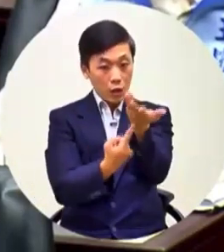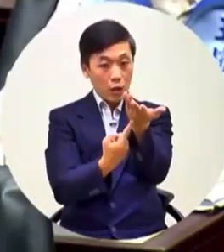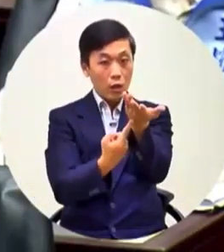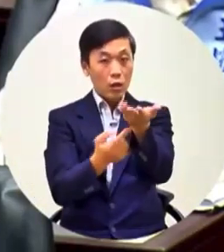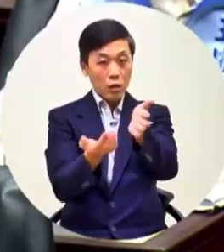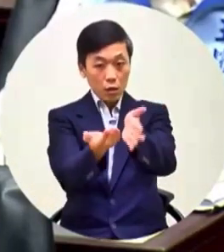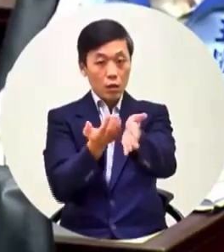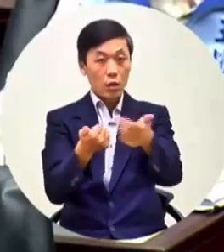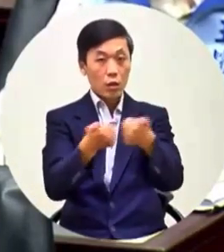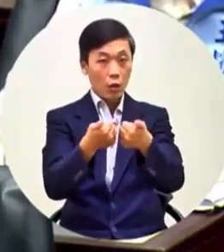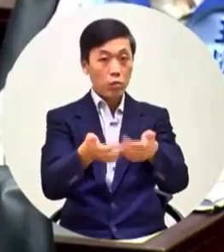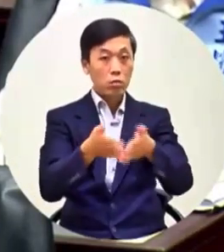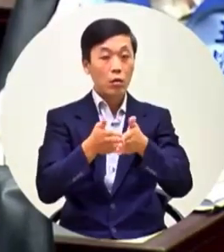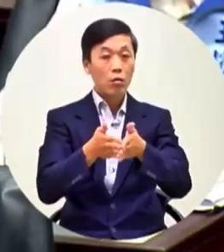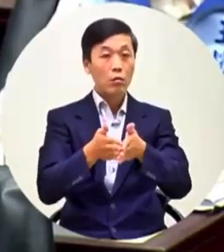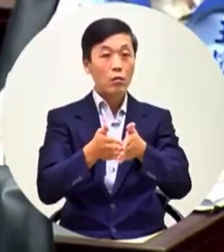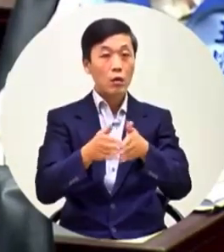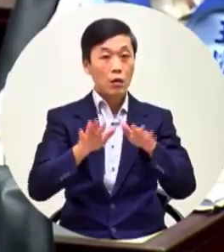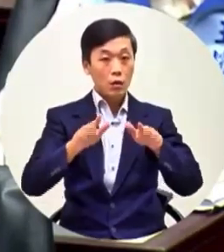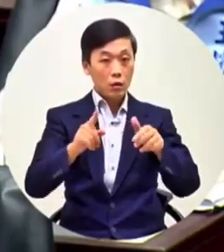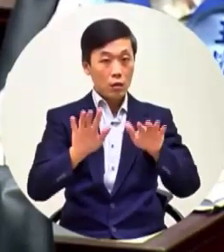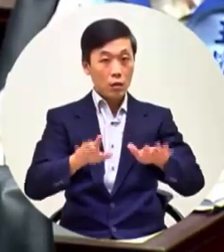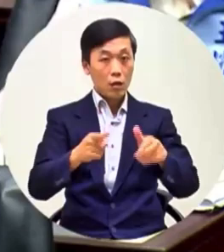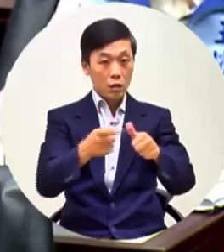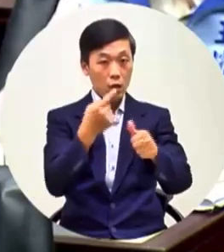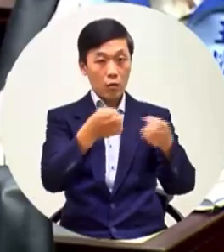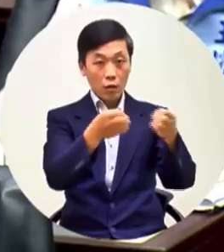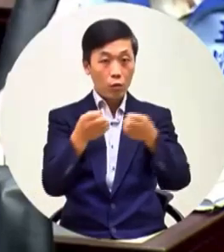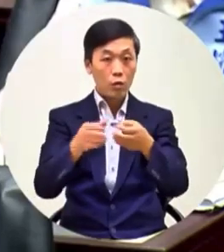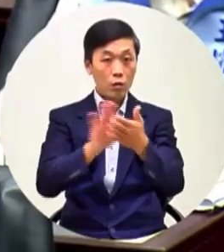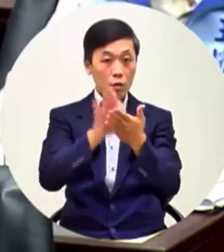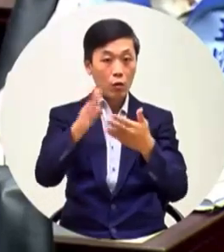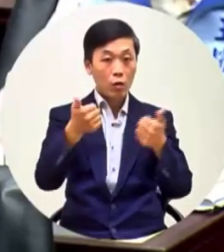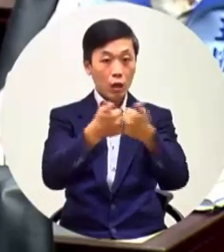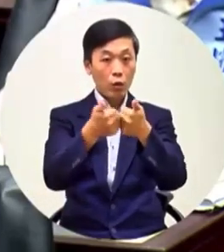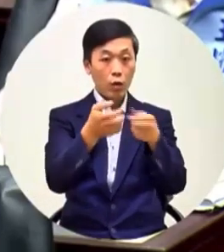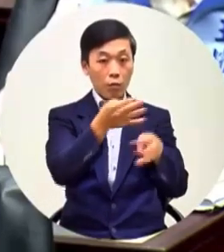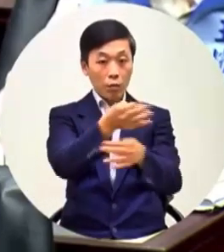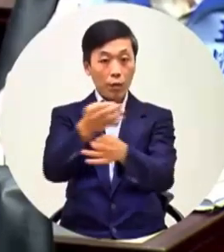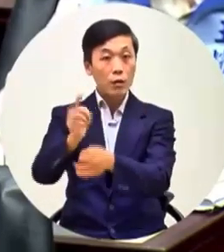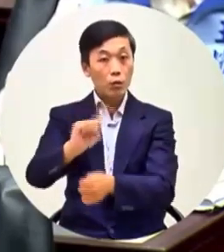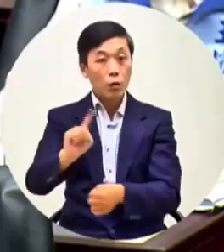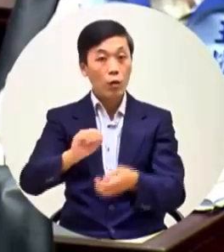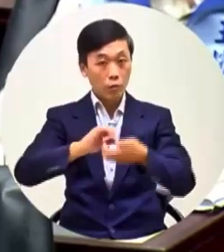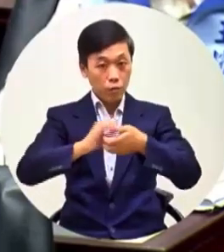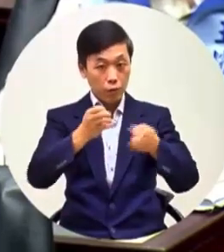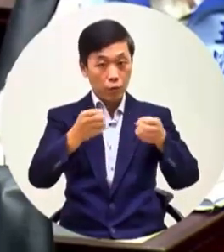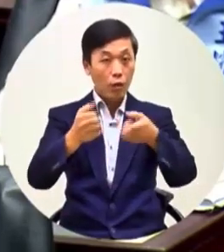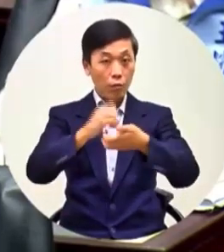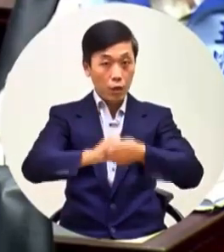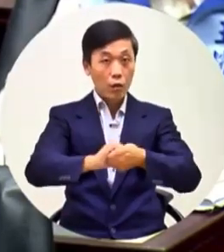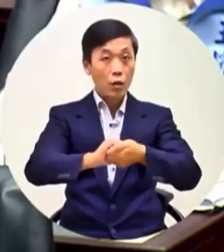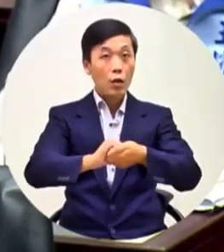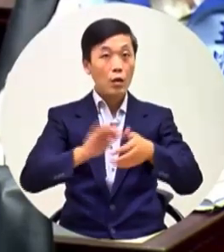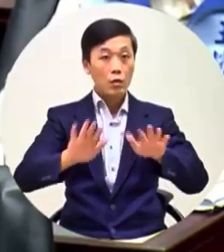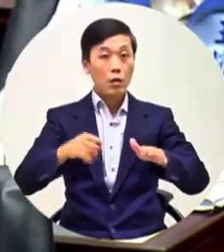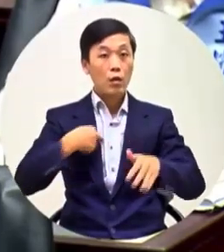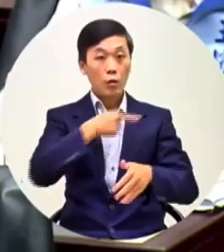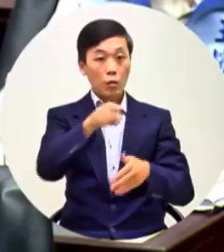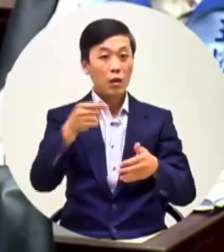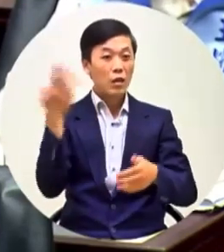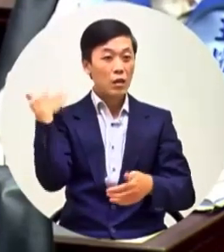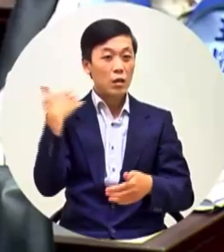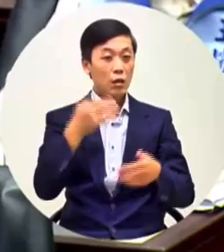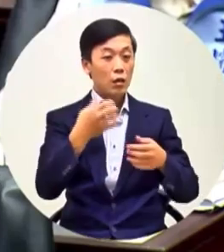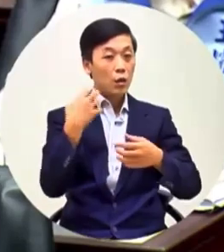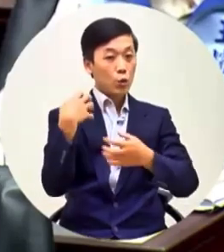现在是不是先讨论我们什么时候要开会？当然既定了，现在因为我们敦睦舰队因为